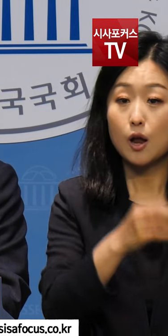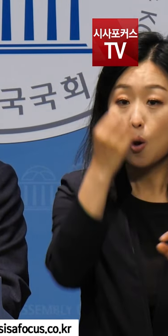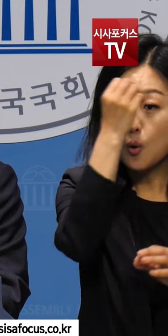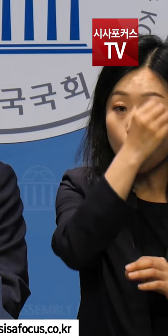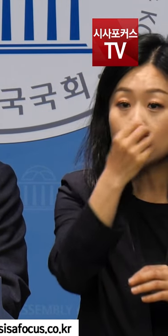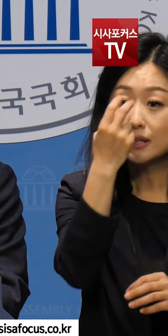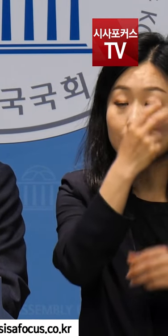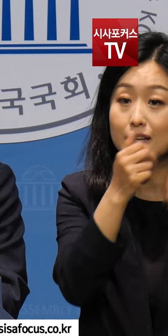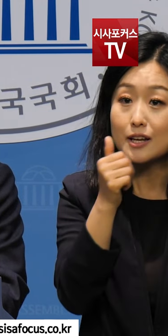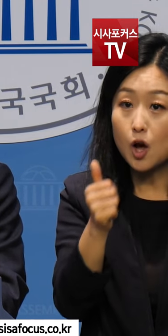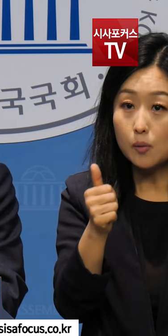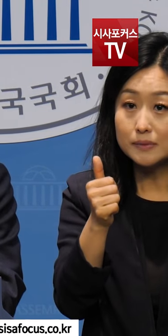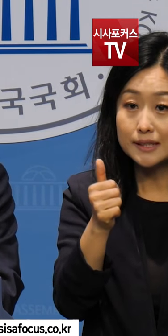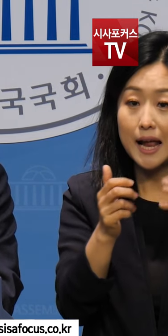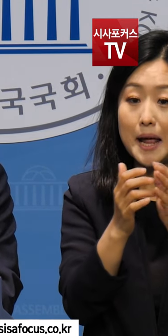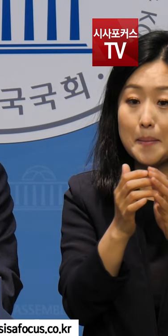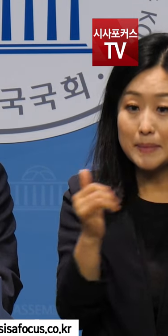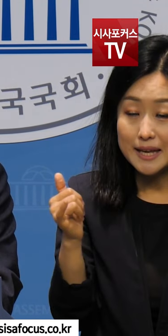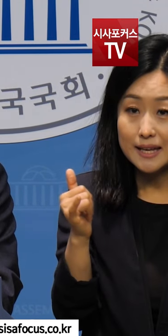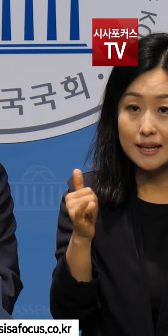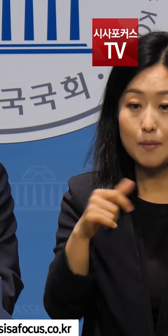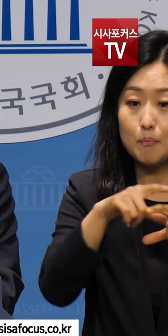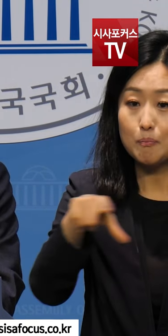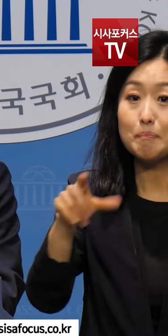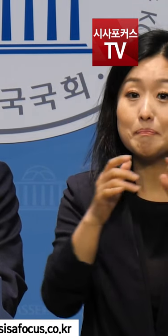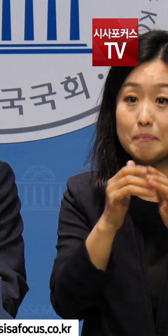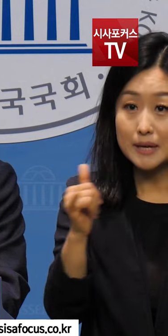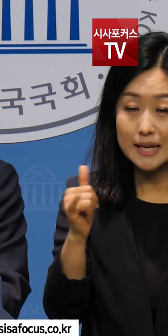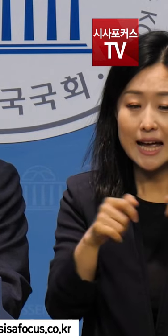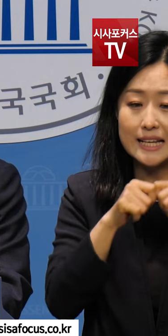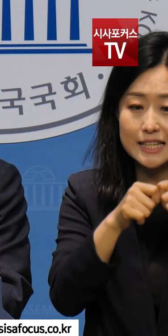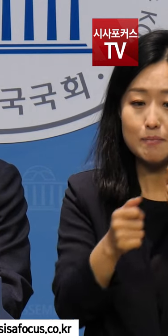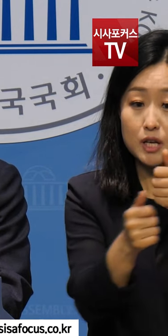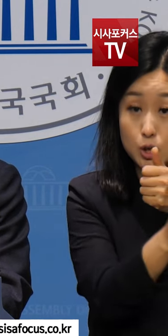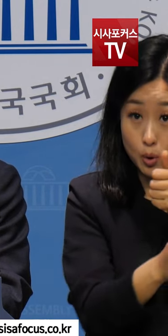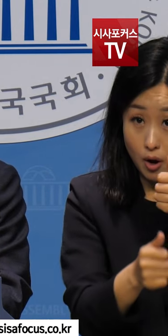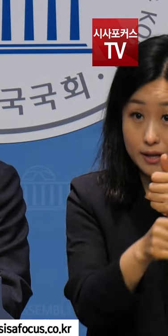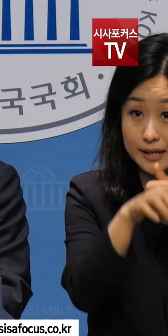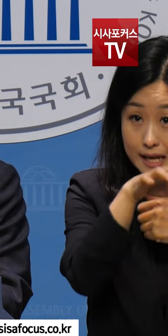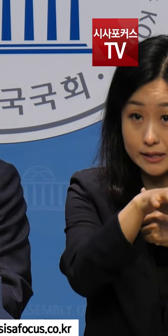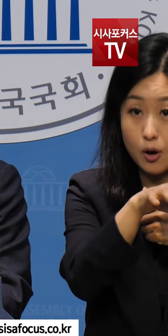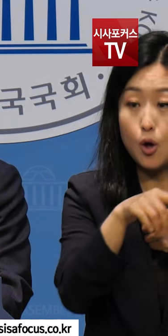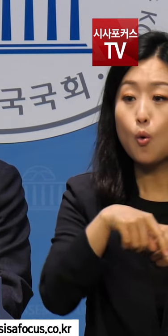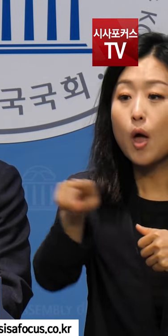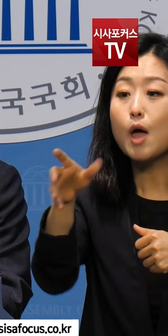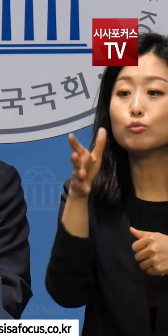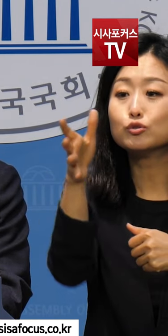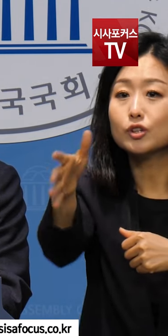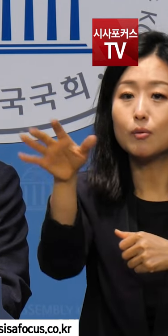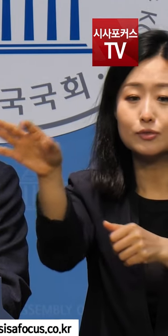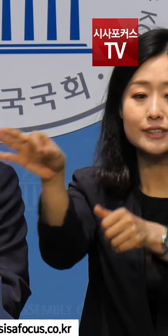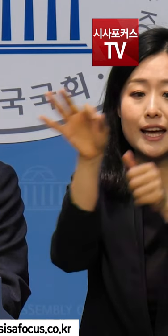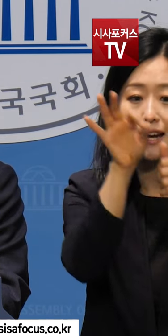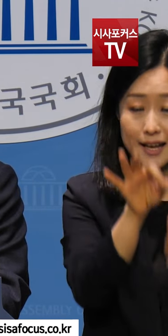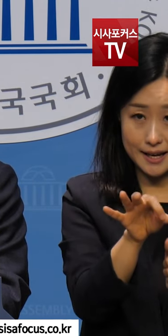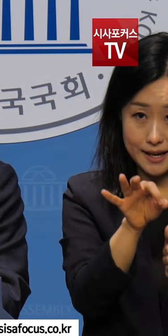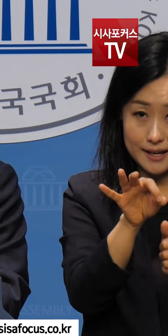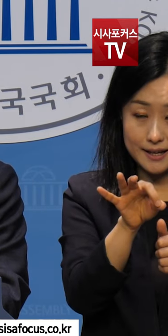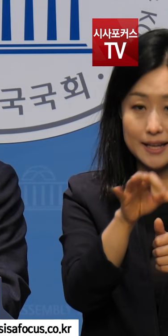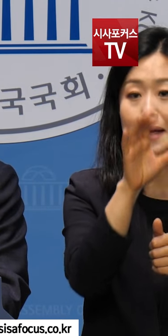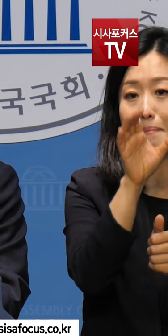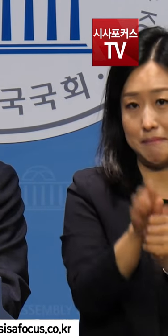설치된 민간심의위원회에서 외부위원이 심사를 하게 함으로써 검찰의 제식구